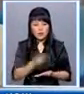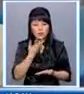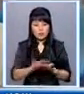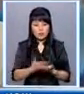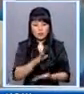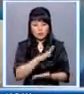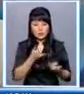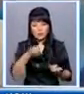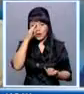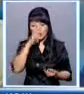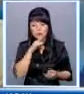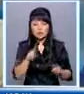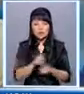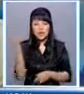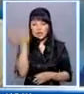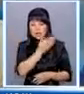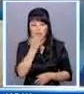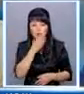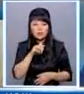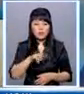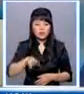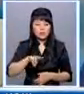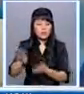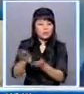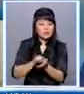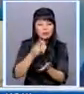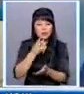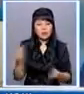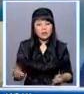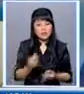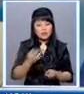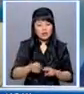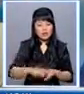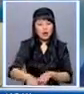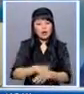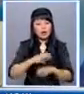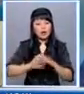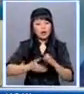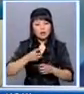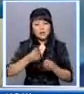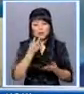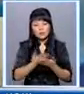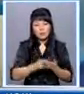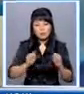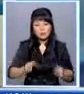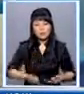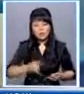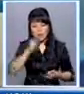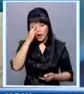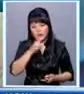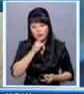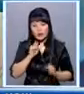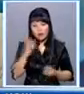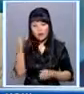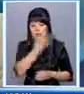жатқанын көрсетті. Тіпті Қазақстанның кино өндірісі ТМД елдеріне үлгі болды. Енді мынадай халықаралық деңгейдегі фестиваль өткізуге қауқарлы